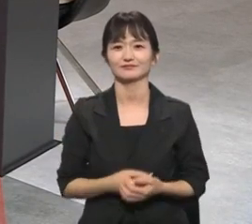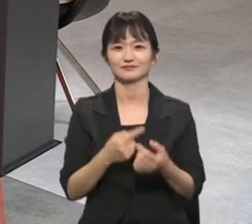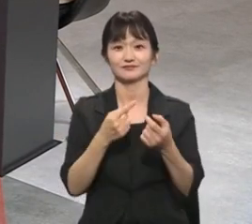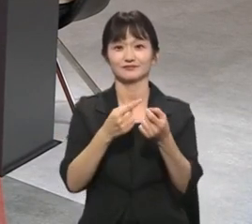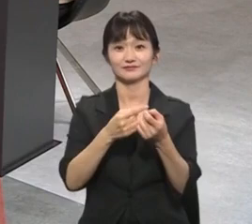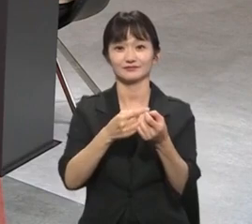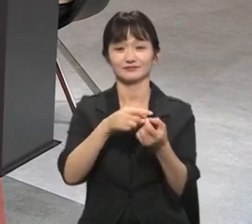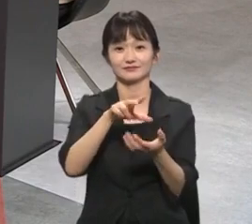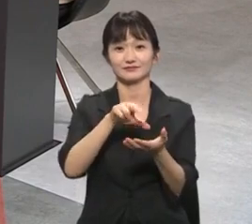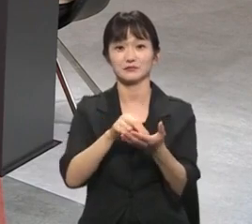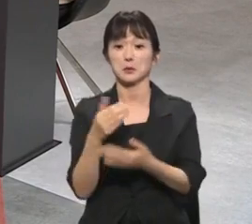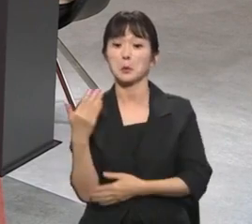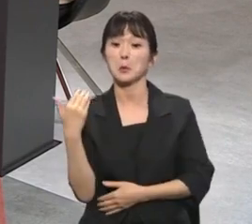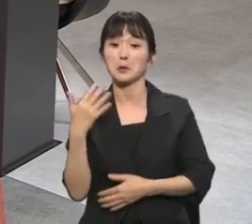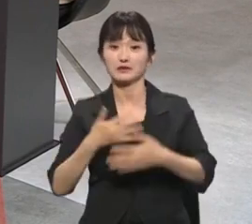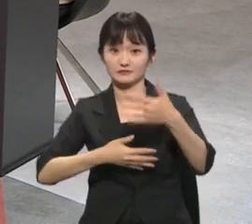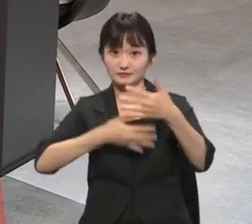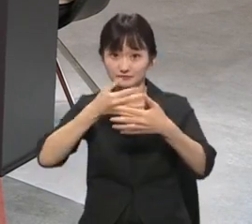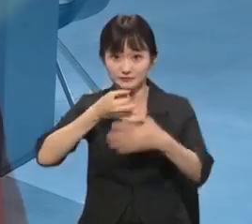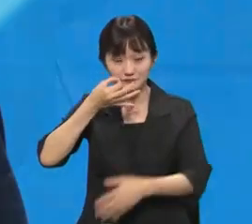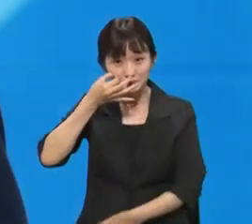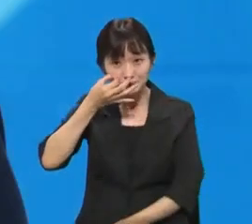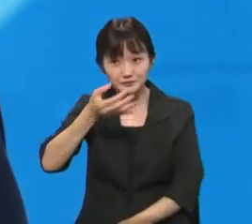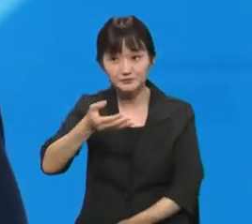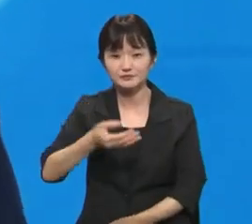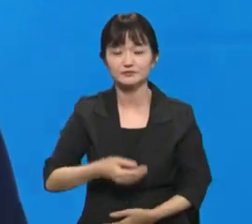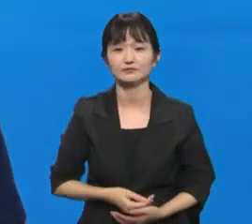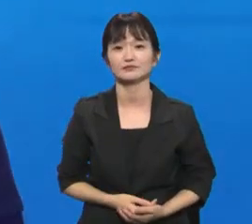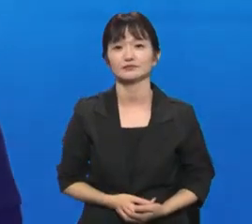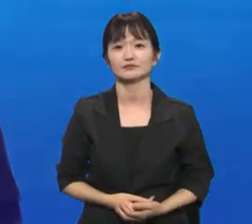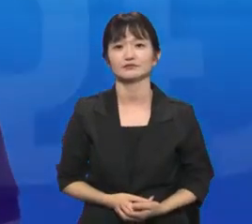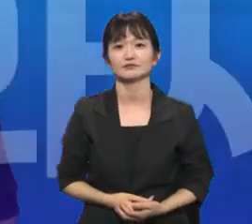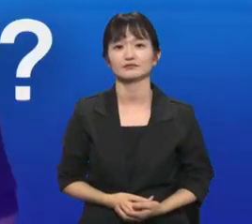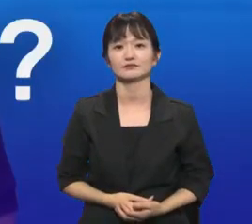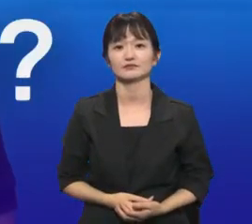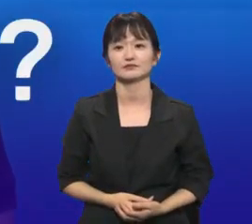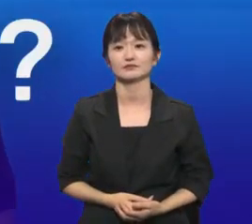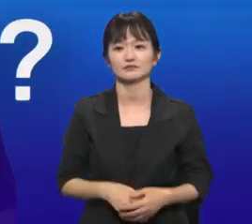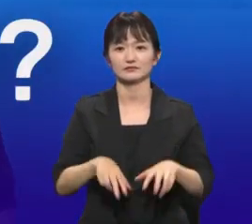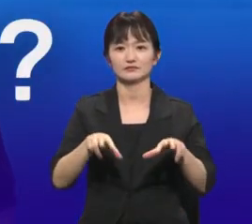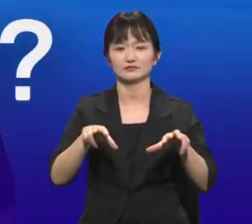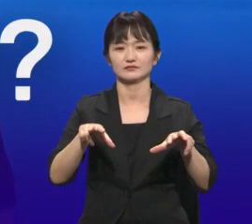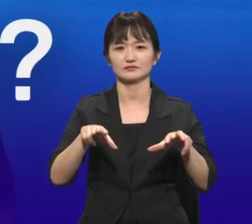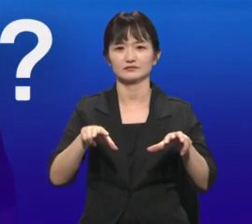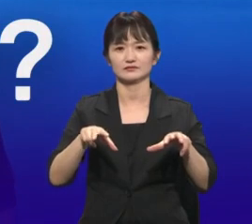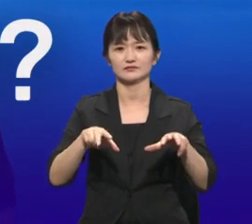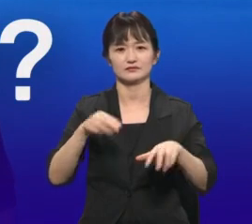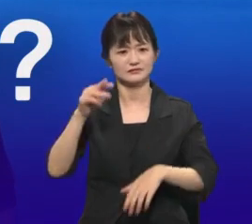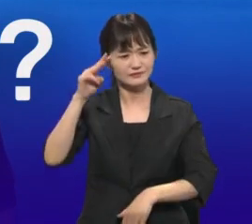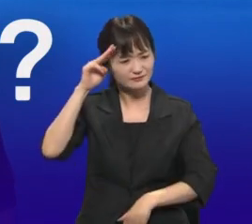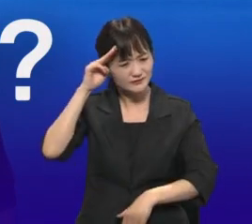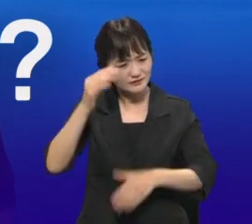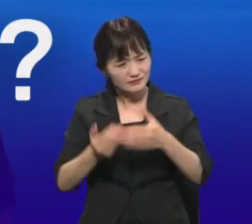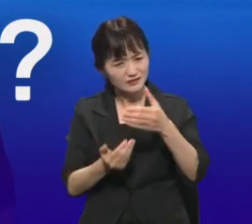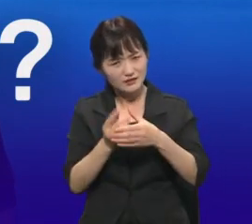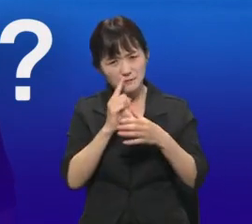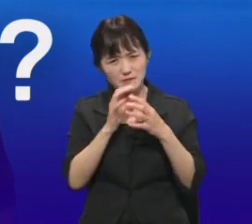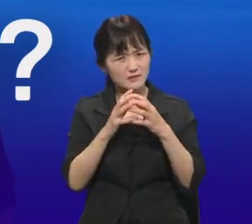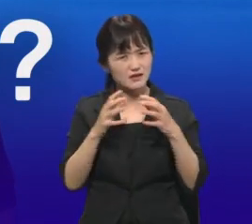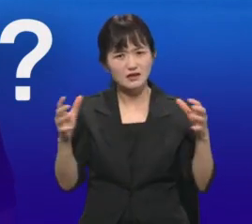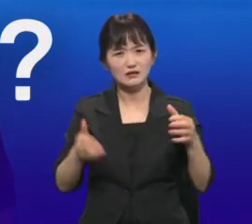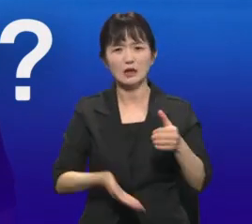주제는 앞서 영상으로도 만나 봤습니다 저희가 이제 이화 중에 자화자찬 물음표 이렇게 좀